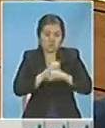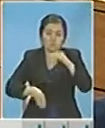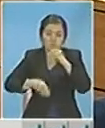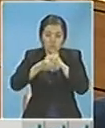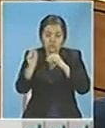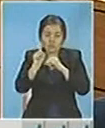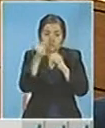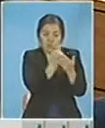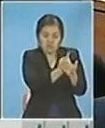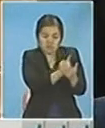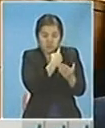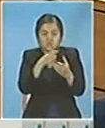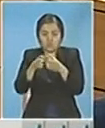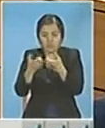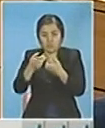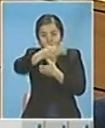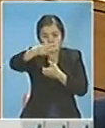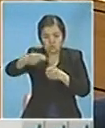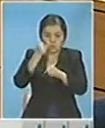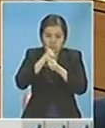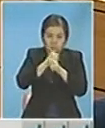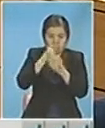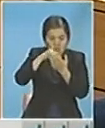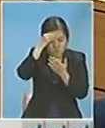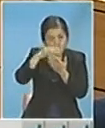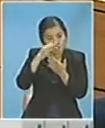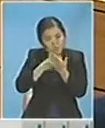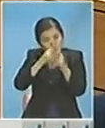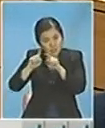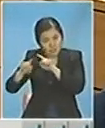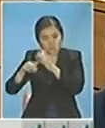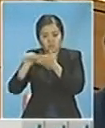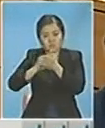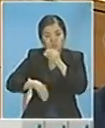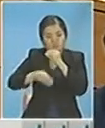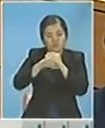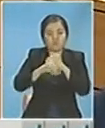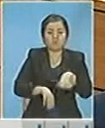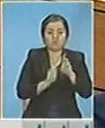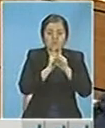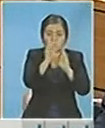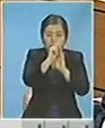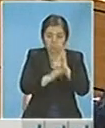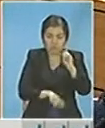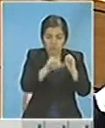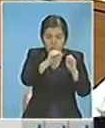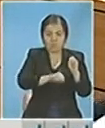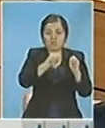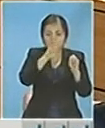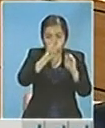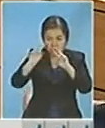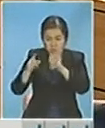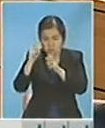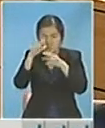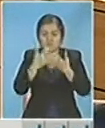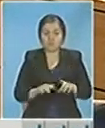ให้เป็นผู้แทนของราชบัณฑิตสถานในการดำเนินการทางวิชาการแก้ไขเพิ่มเติมตามมาตรา24วงเล็บ1นะครับ3เนี่ยแก้ไข